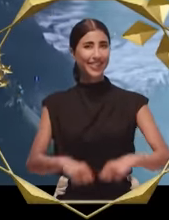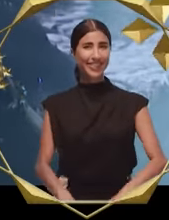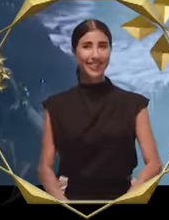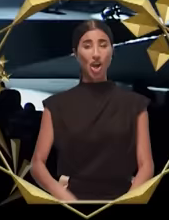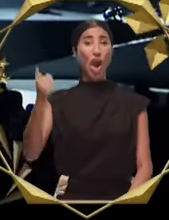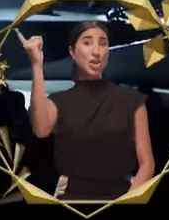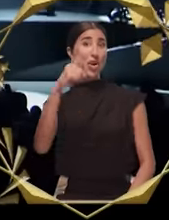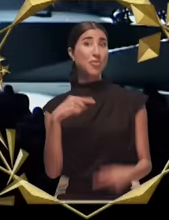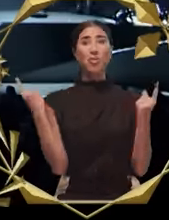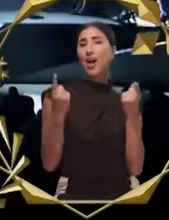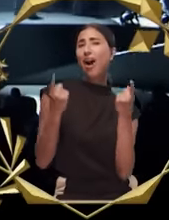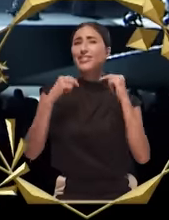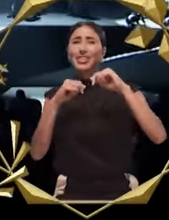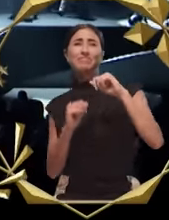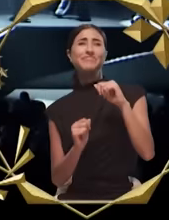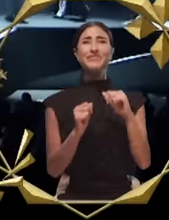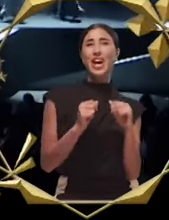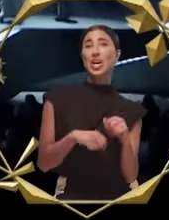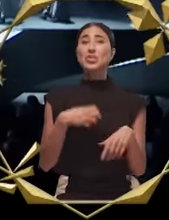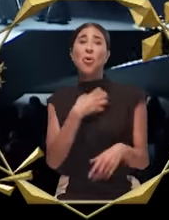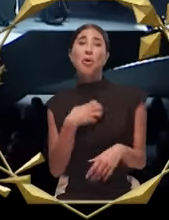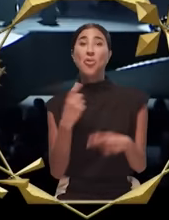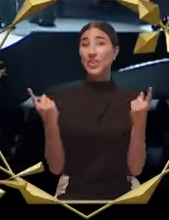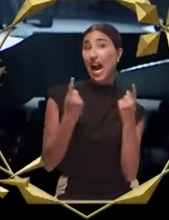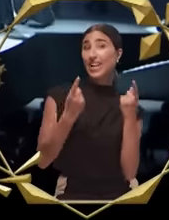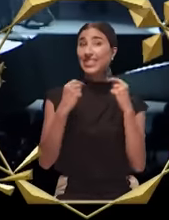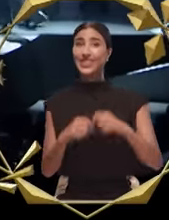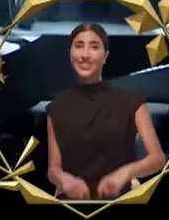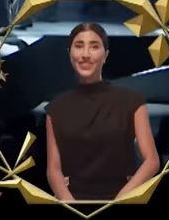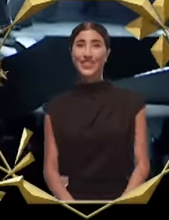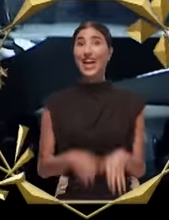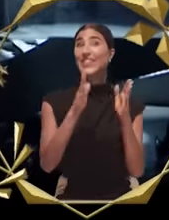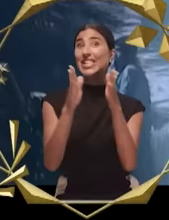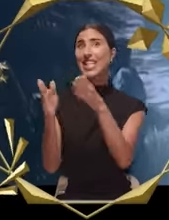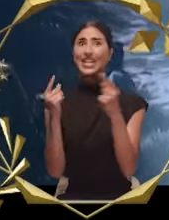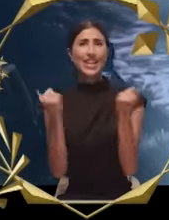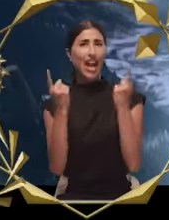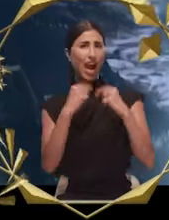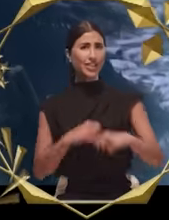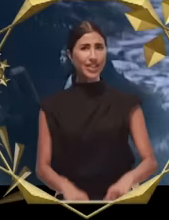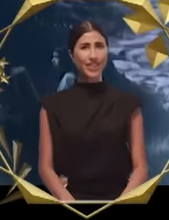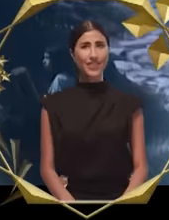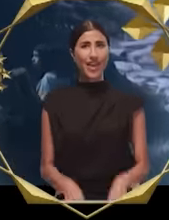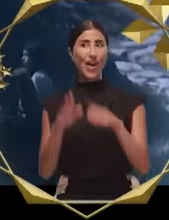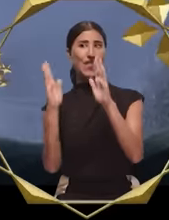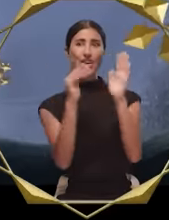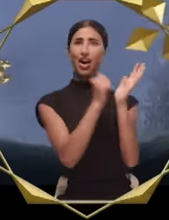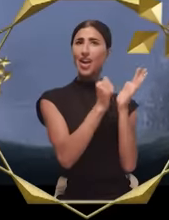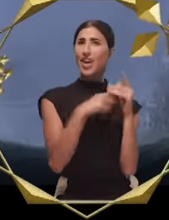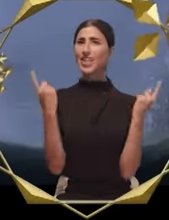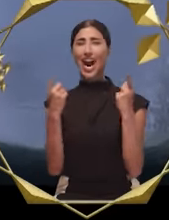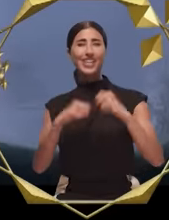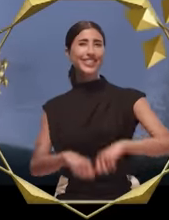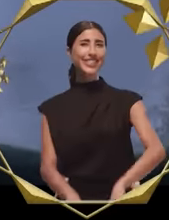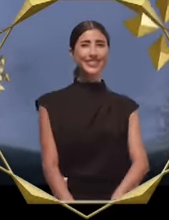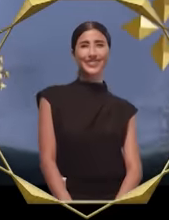عادي يوم عادي شعور عادي في سكة عادي في